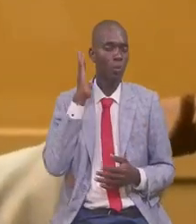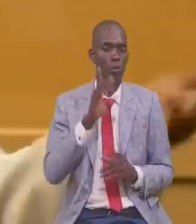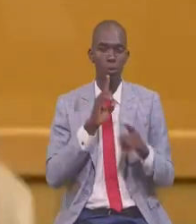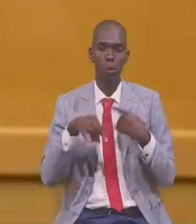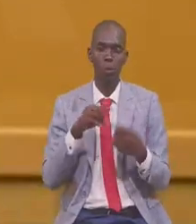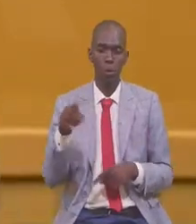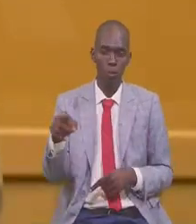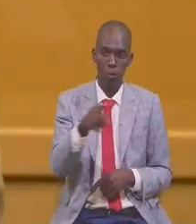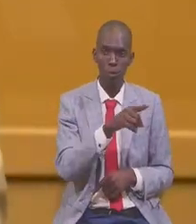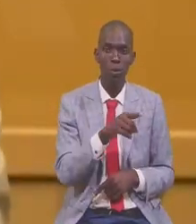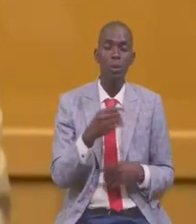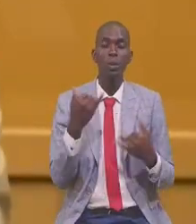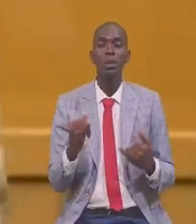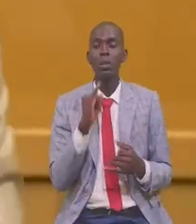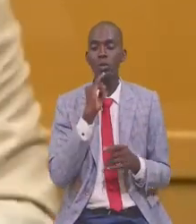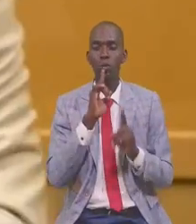nous devons parler de toi.